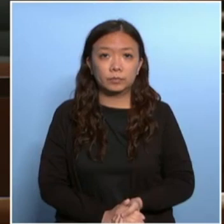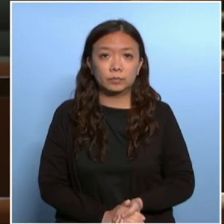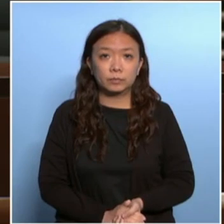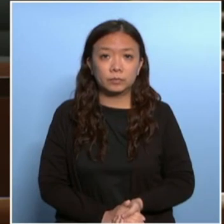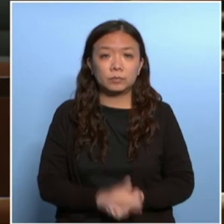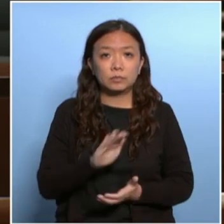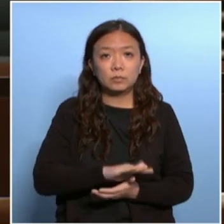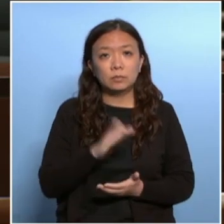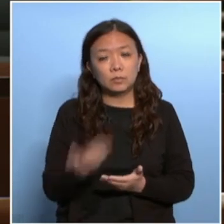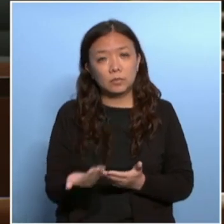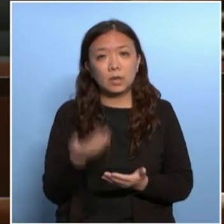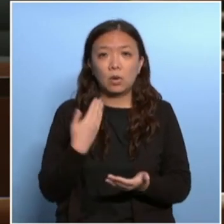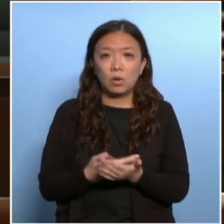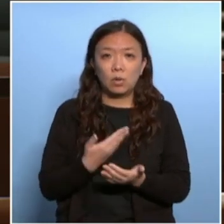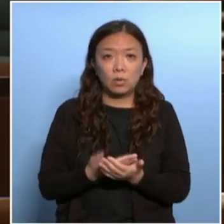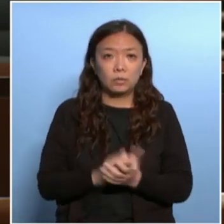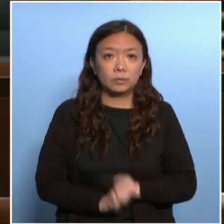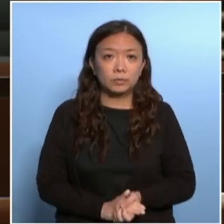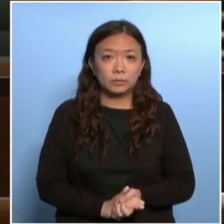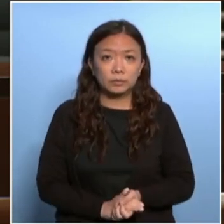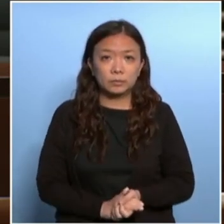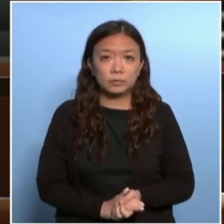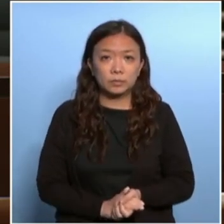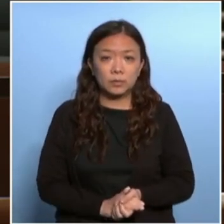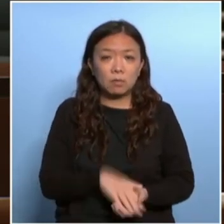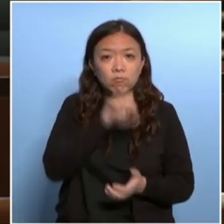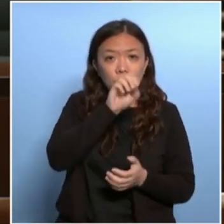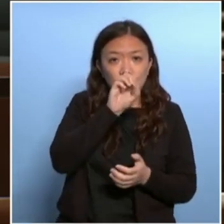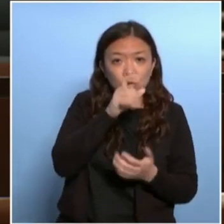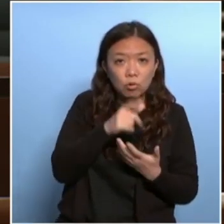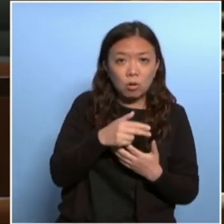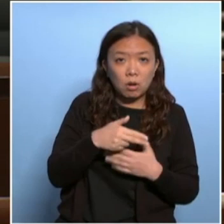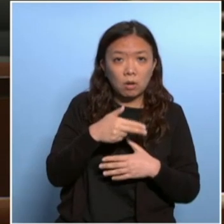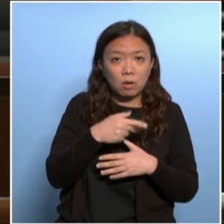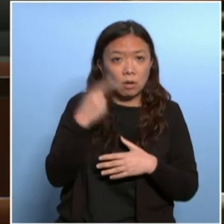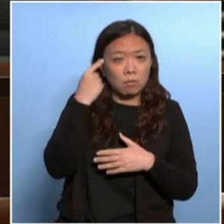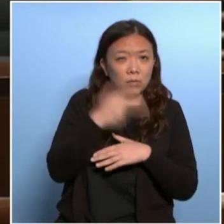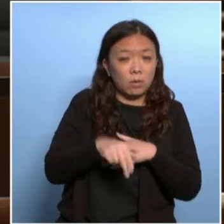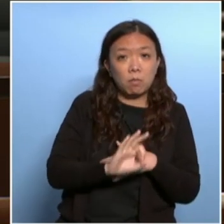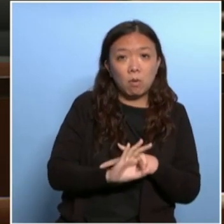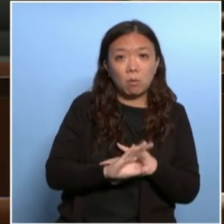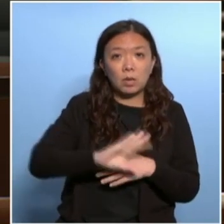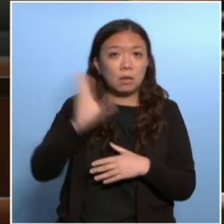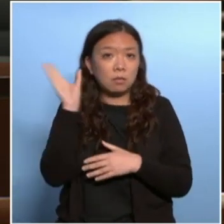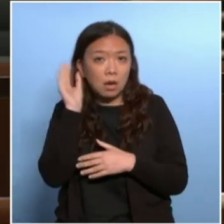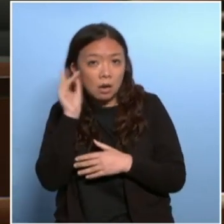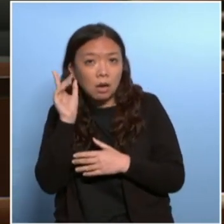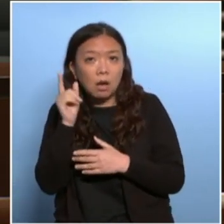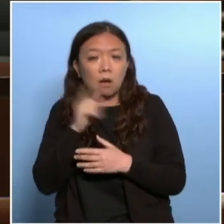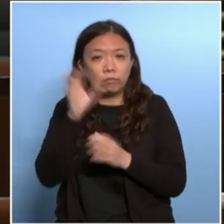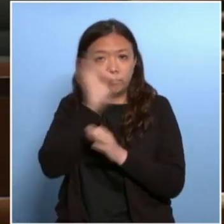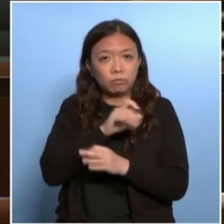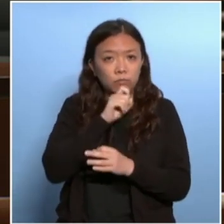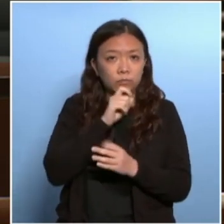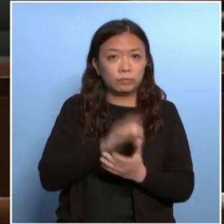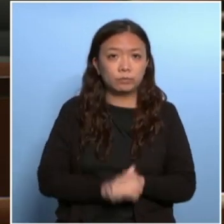不過很可惜，有時呢言者無心，聽者就有意了。我亦都